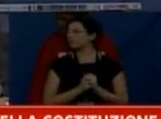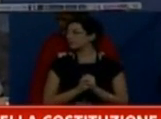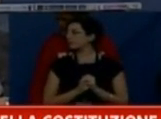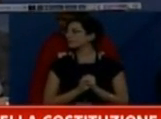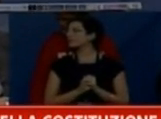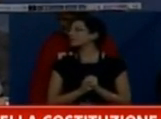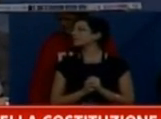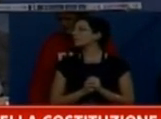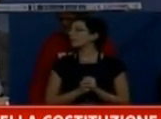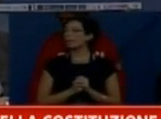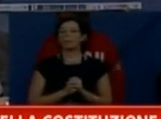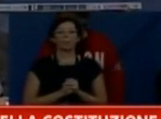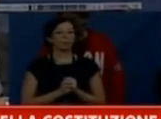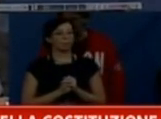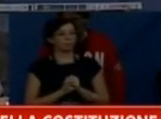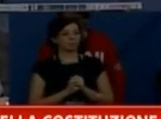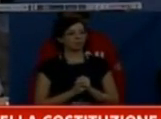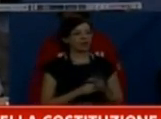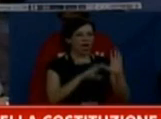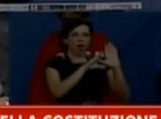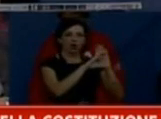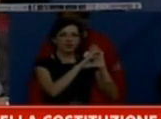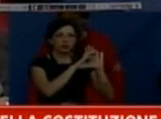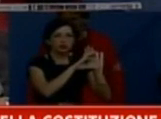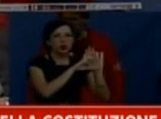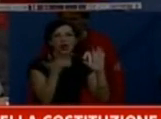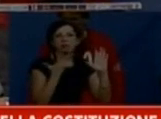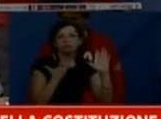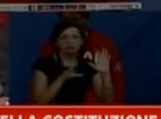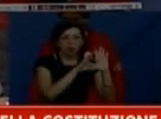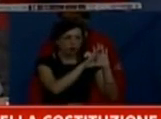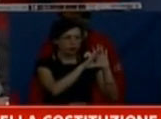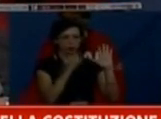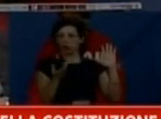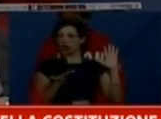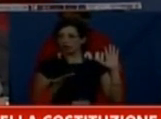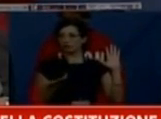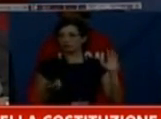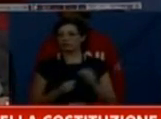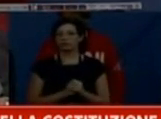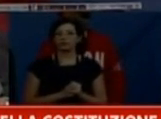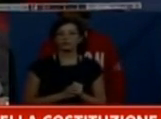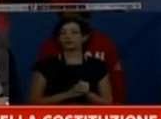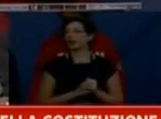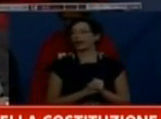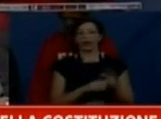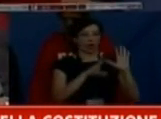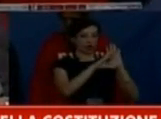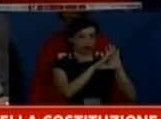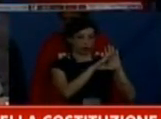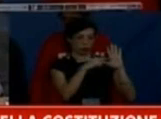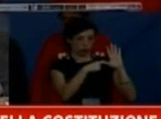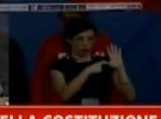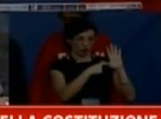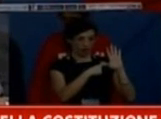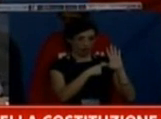Dunque, che cosa è una Costituzione? La Costituzione è innanzitutto un'idea,